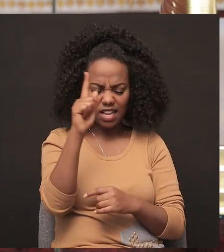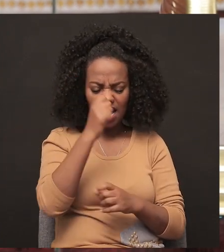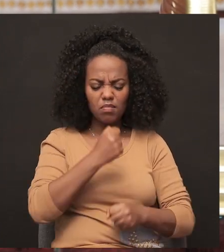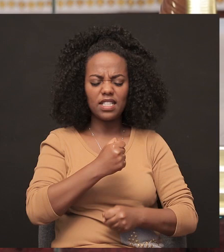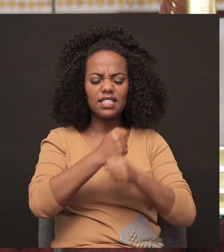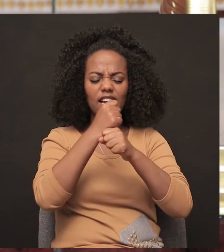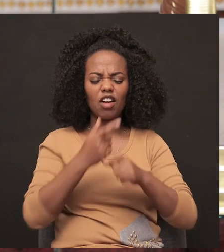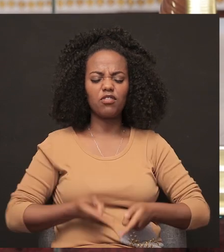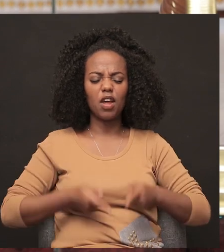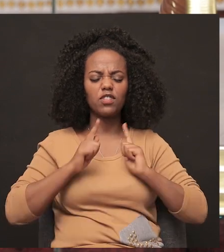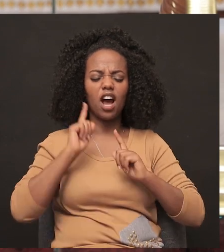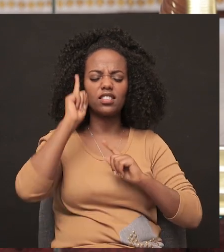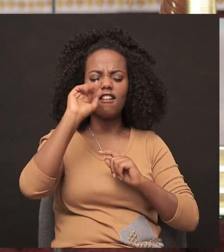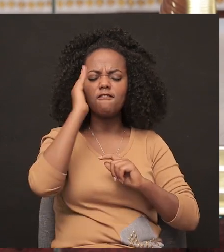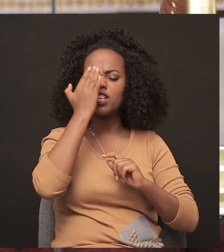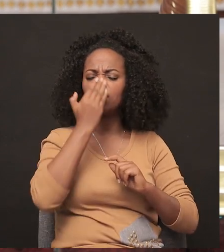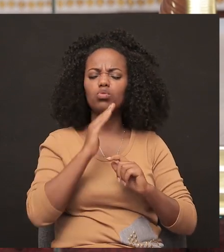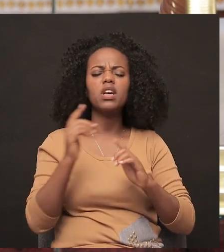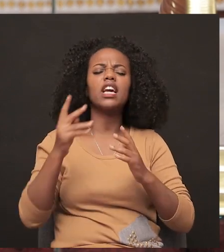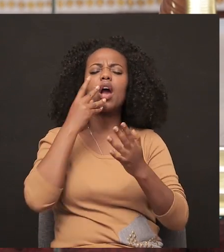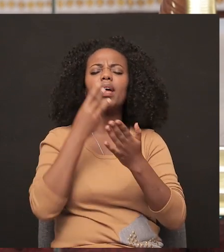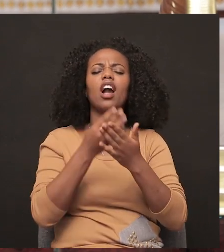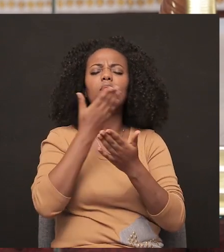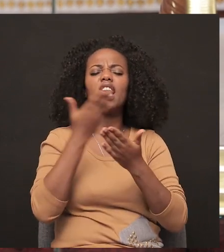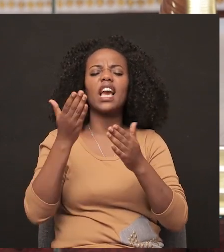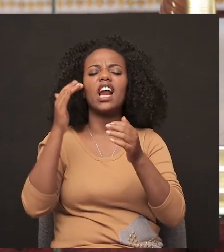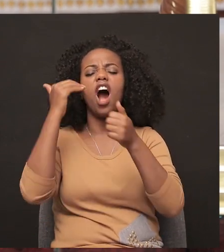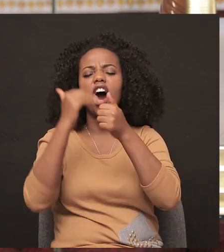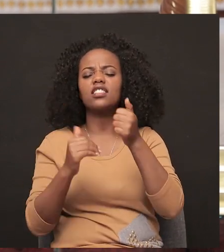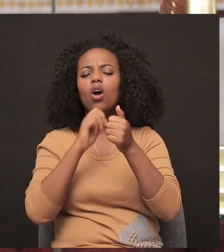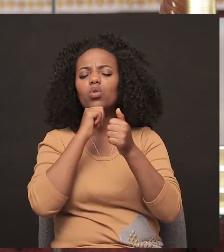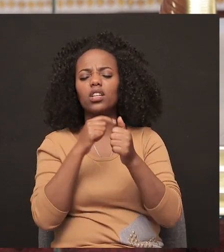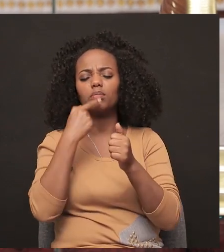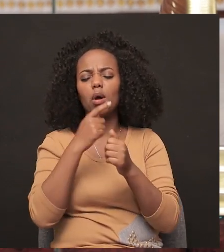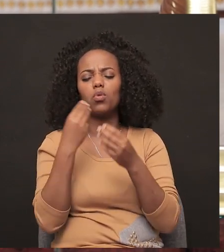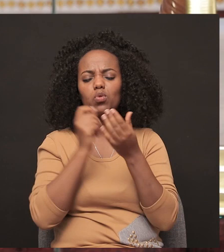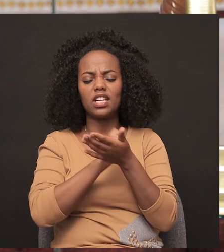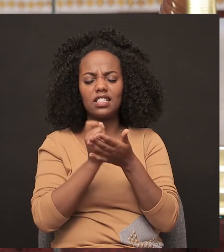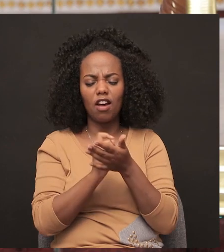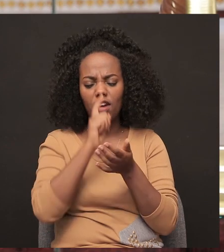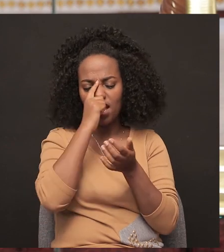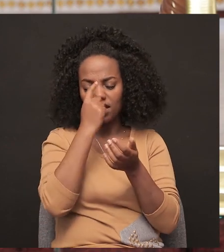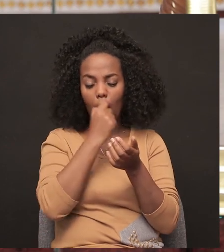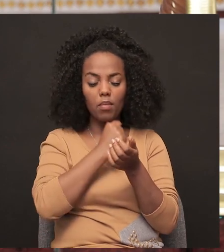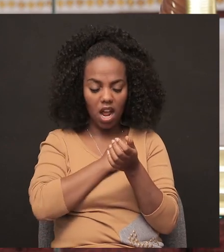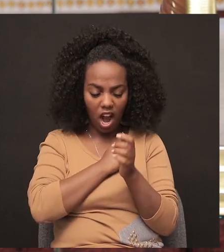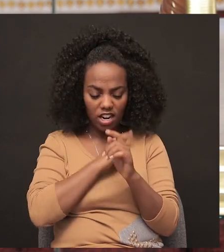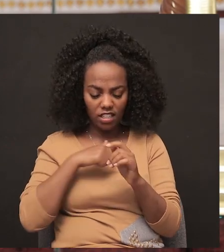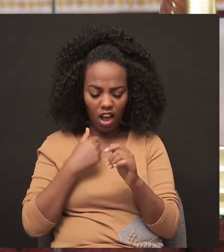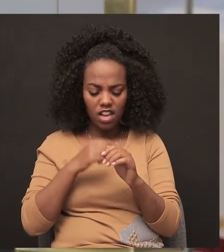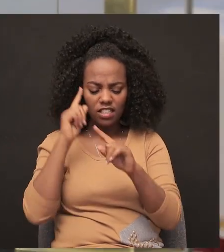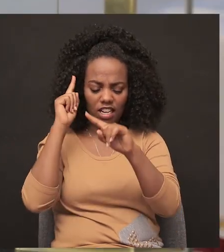ለምትደገፍ ነፍስ አንተ ፈጽመ ከመልካም ነገር አታጎድላትም ተብሎ እንደተጻፈ ታምነንብሃል